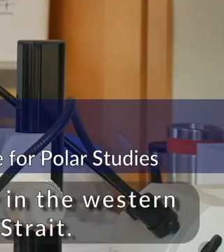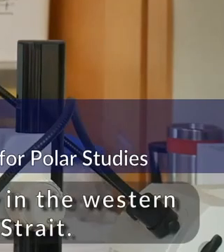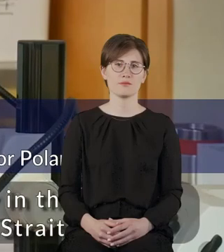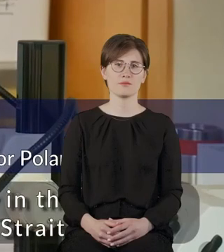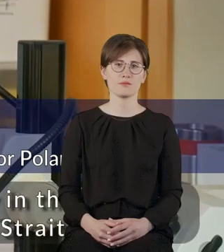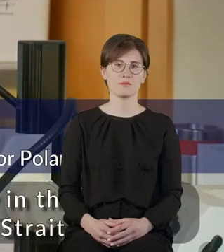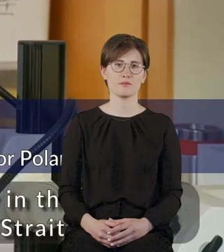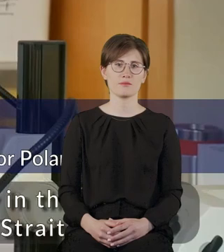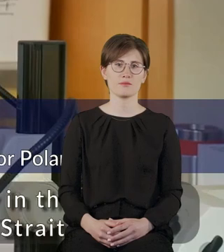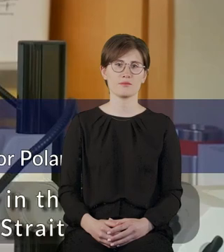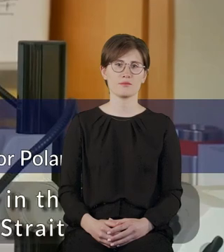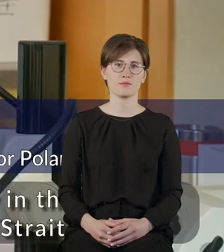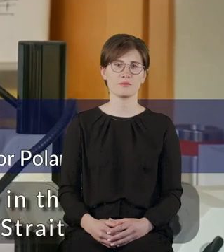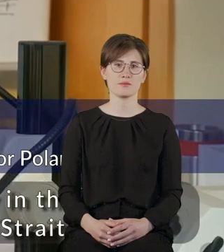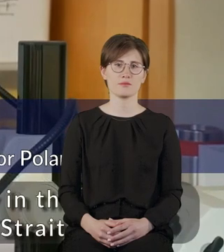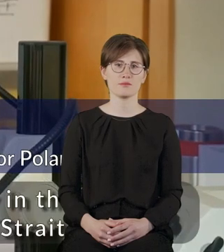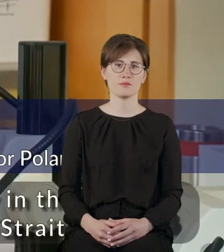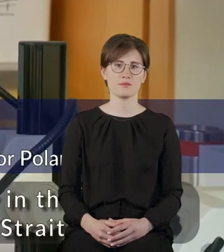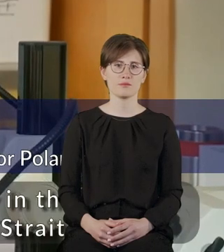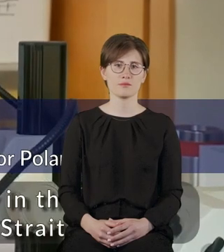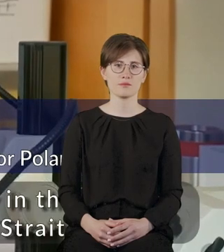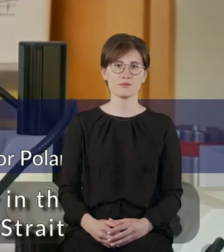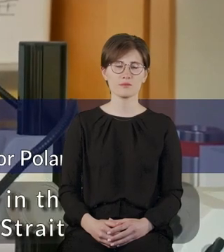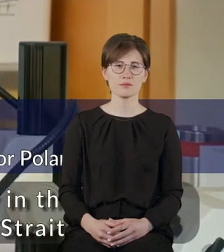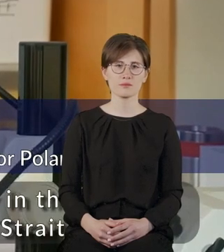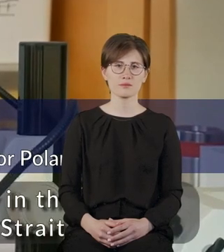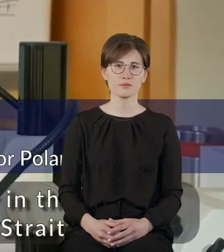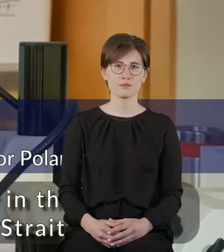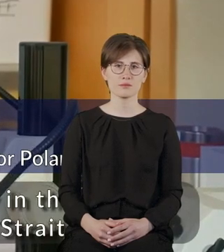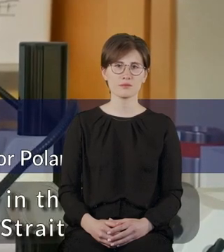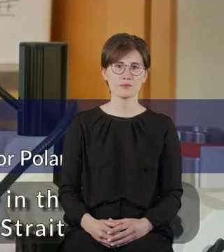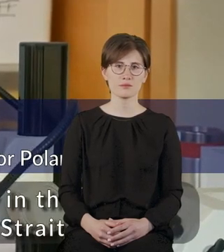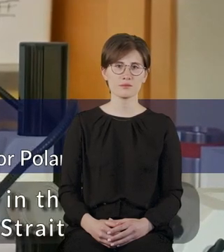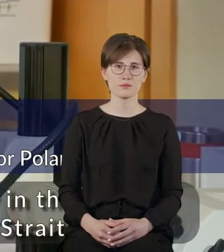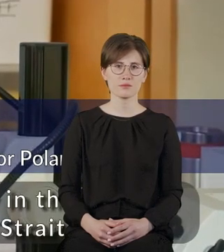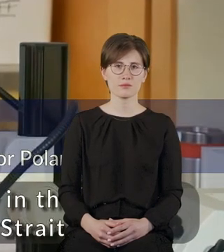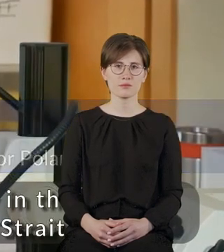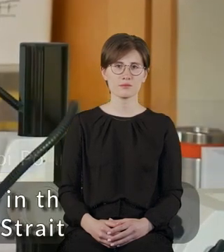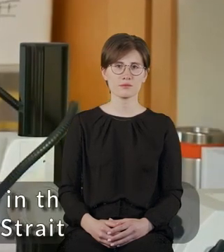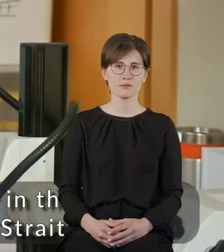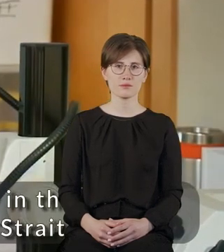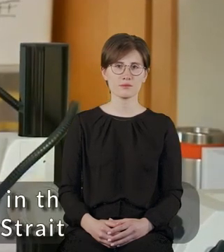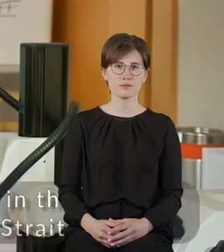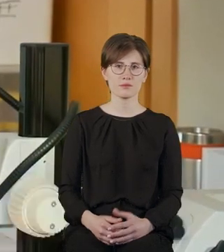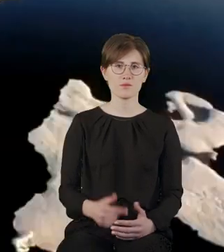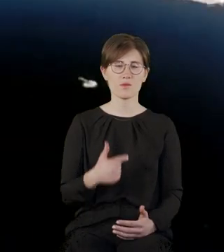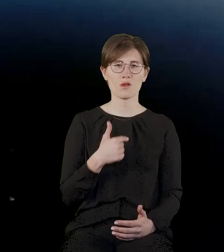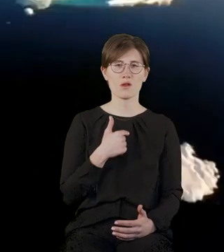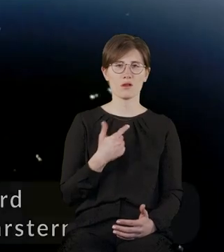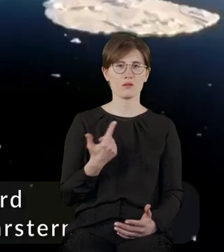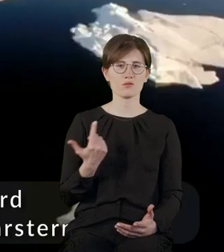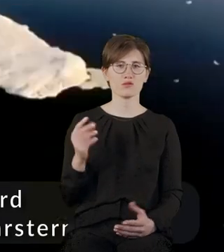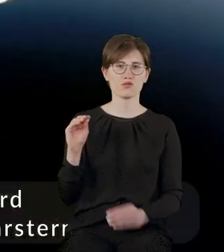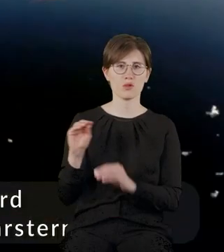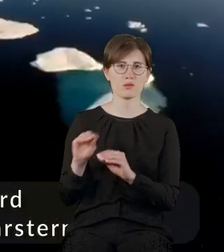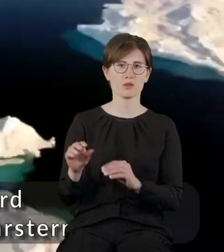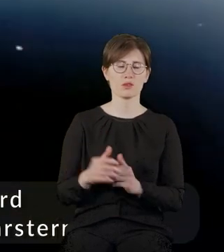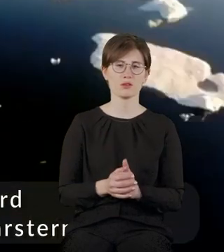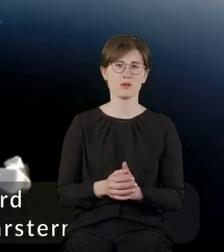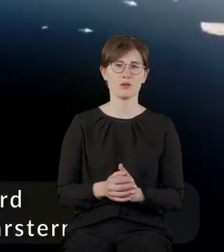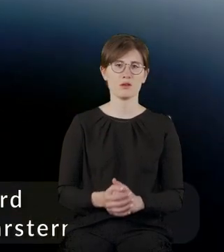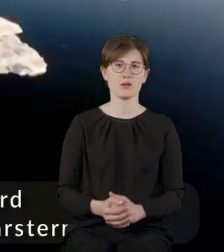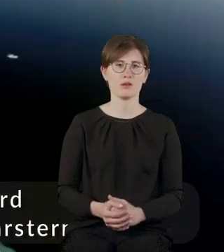Moje badania prowadzę w rejonie Svalbardu, głównie jest to zachodni Spitsbergen, ale też Framstrait. Miałem